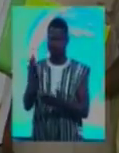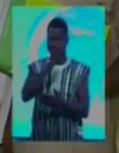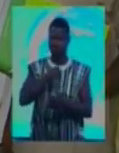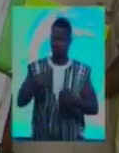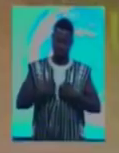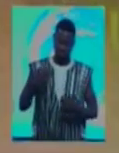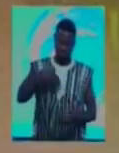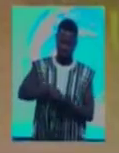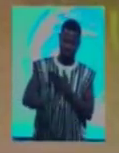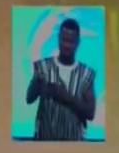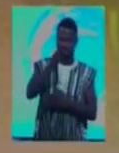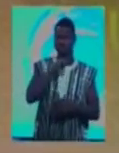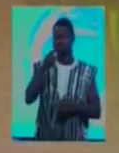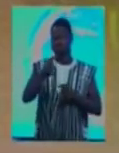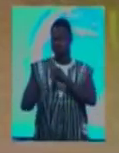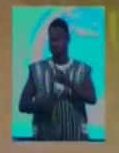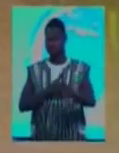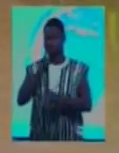mobilité.